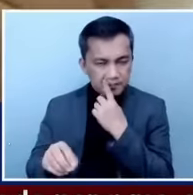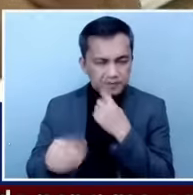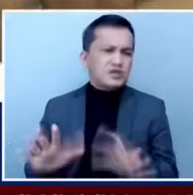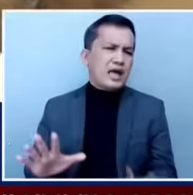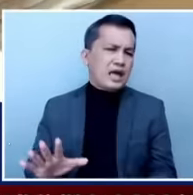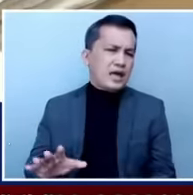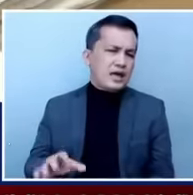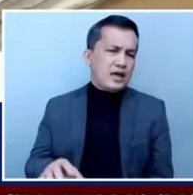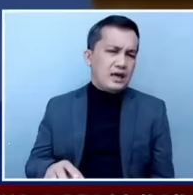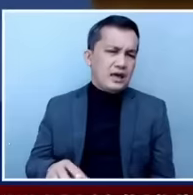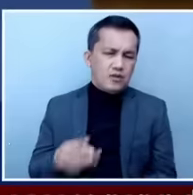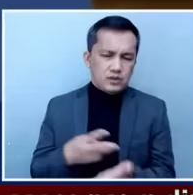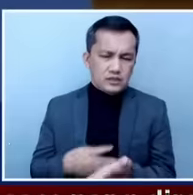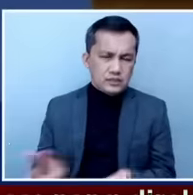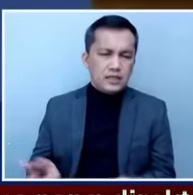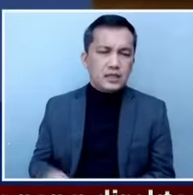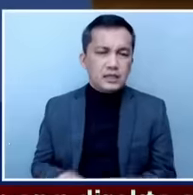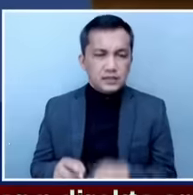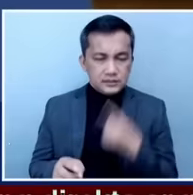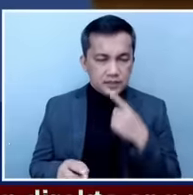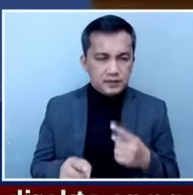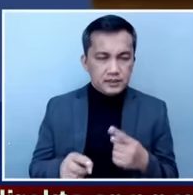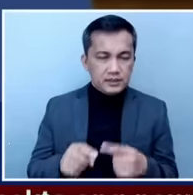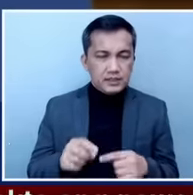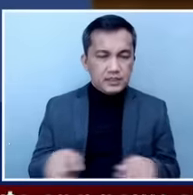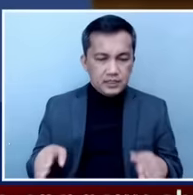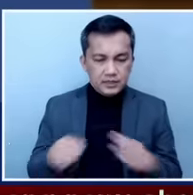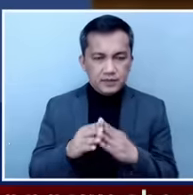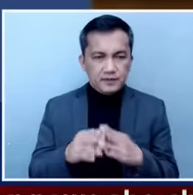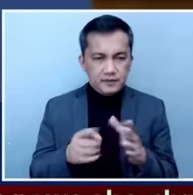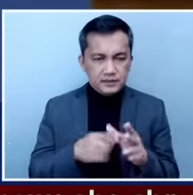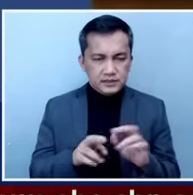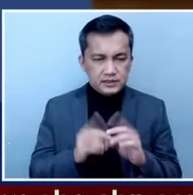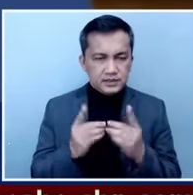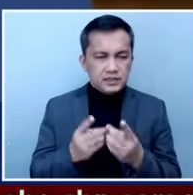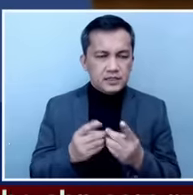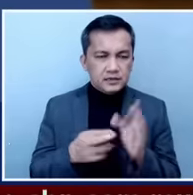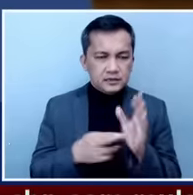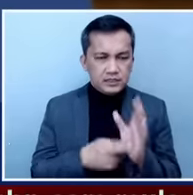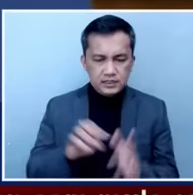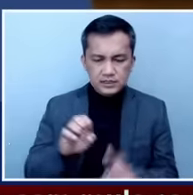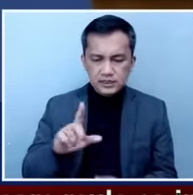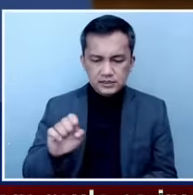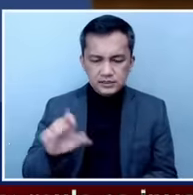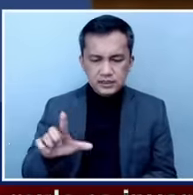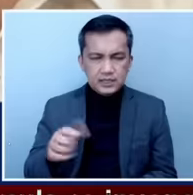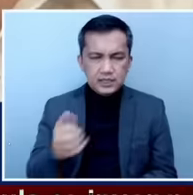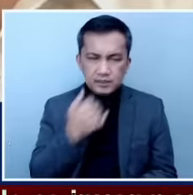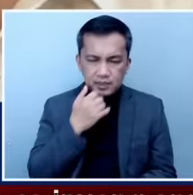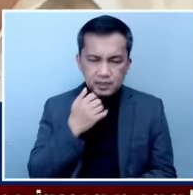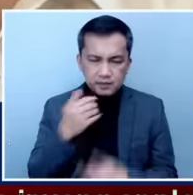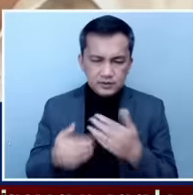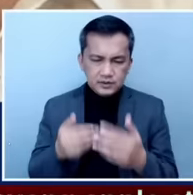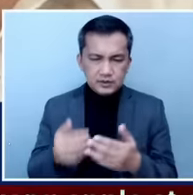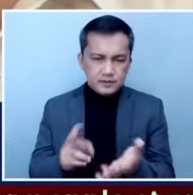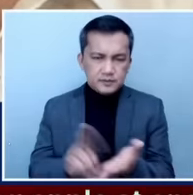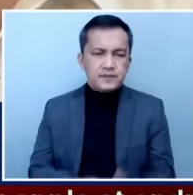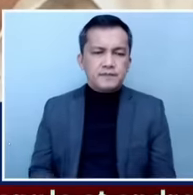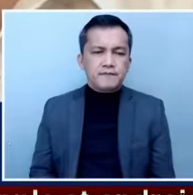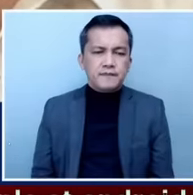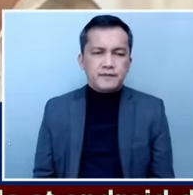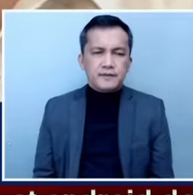People's Initiative. Pero puna ni Albay, First District Representative Edsel Lagman, mali umano ang proseso ng pagpapapirma. Kailangan ito